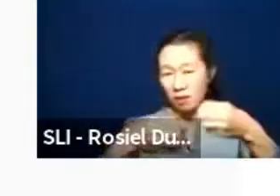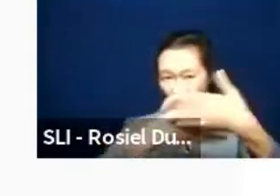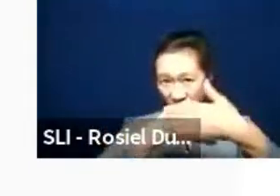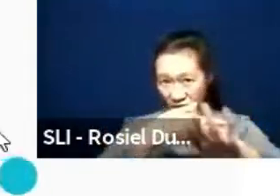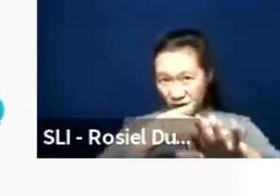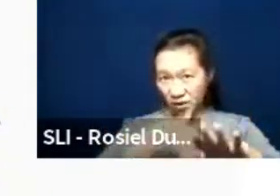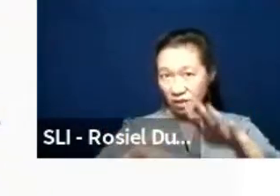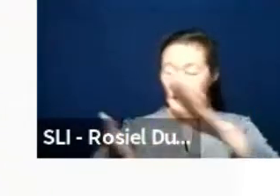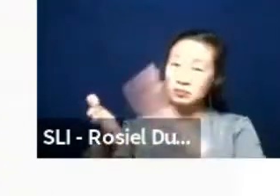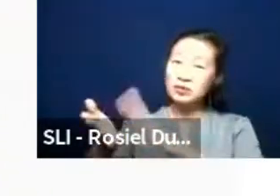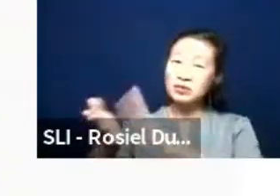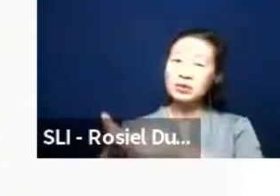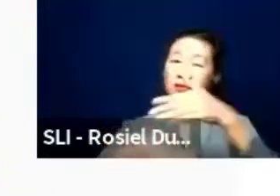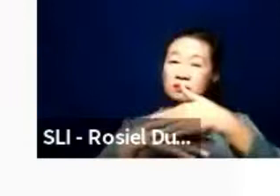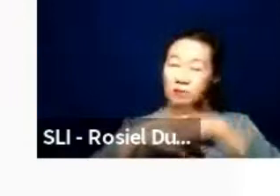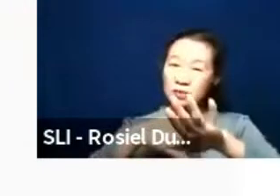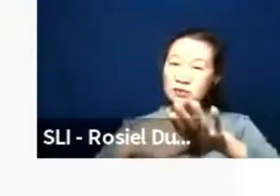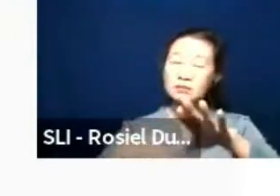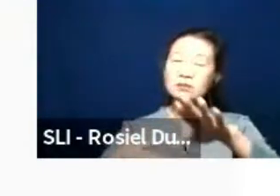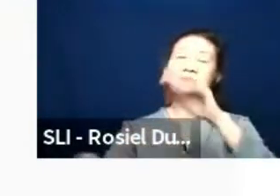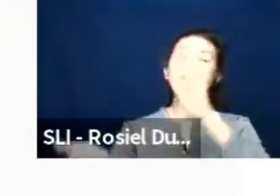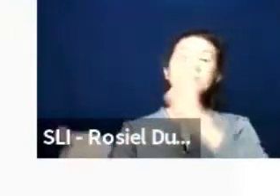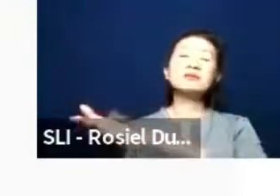sinasabi, no? Post-school